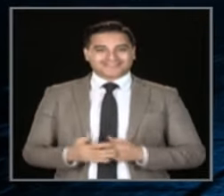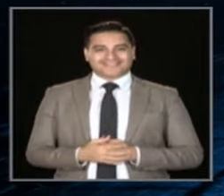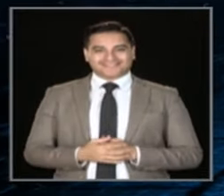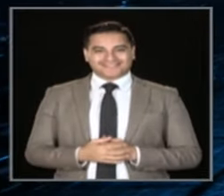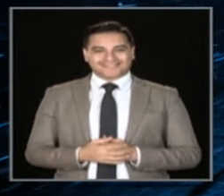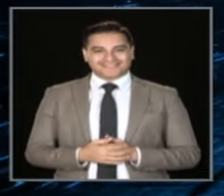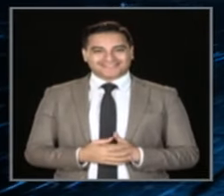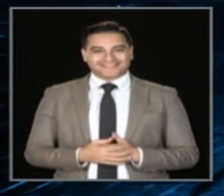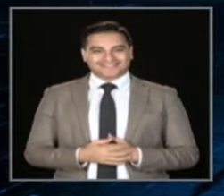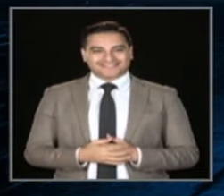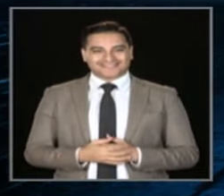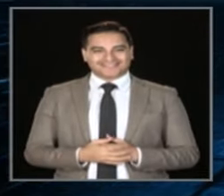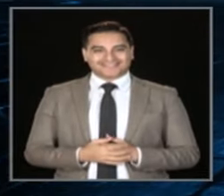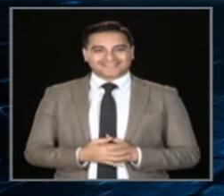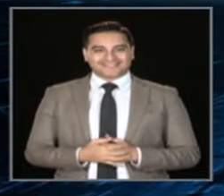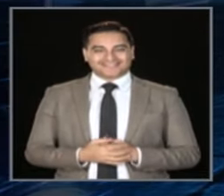المعرفه